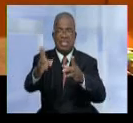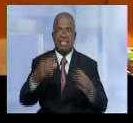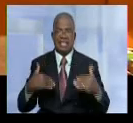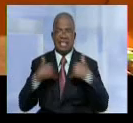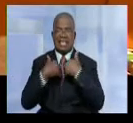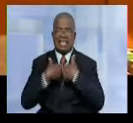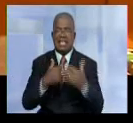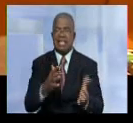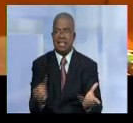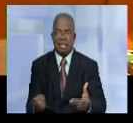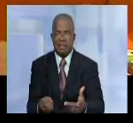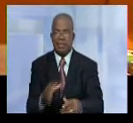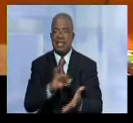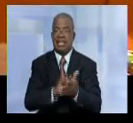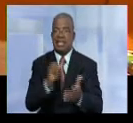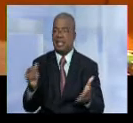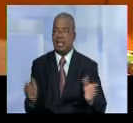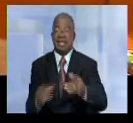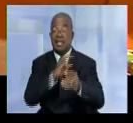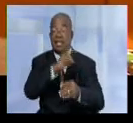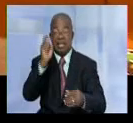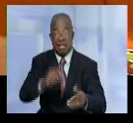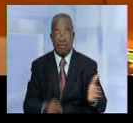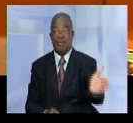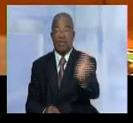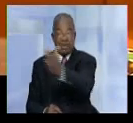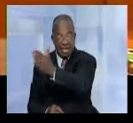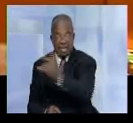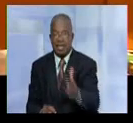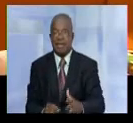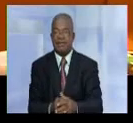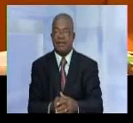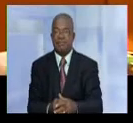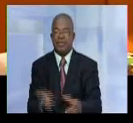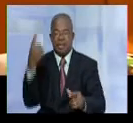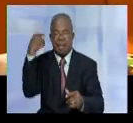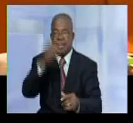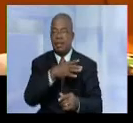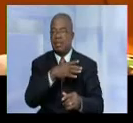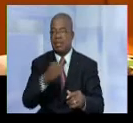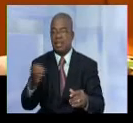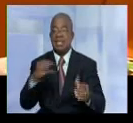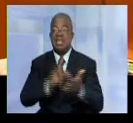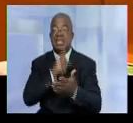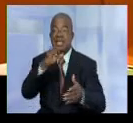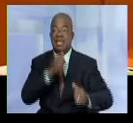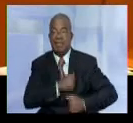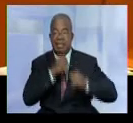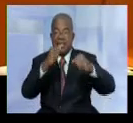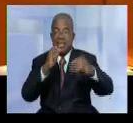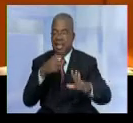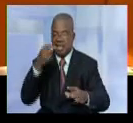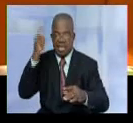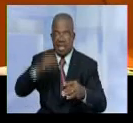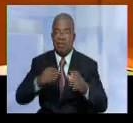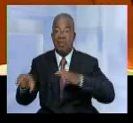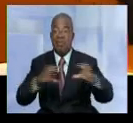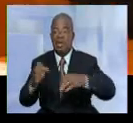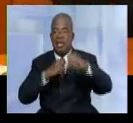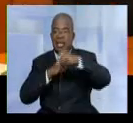de désarmement, de démobilisation et de réinsertion d'EDR pour la prise en compte de ces milliers